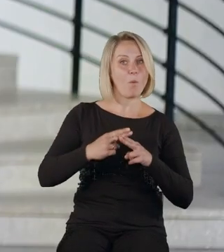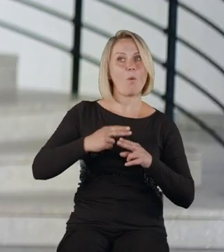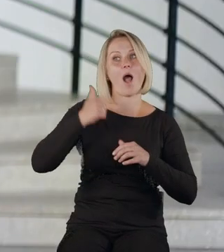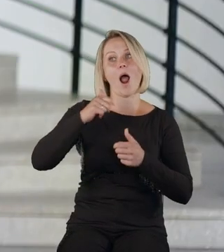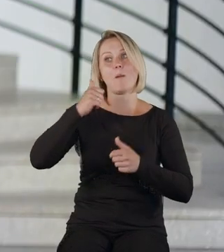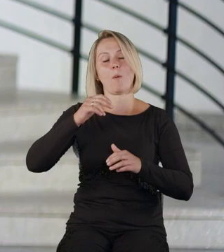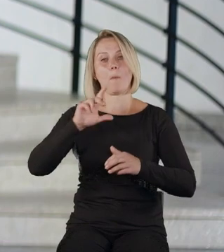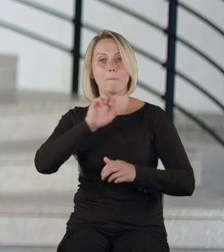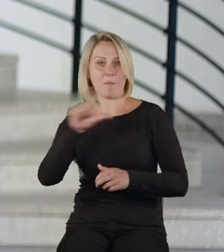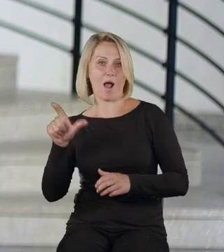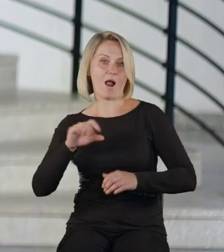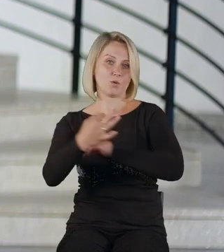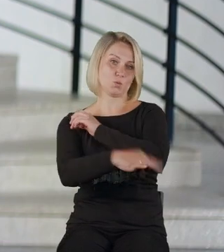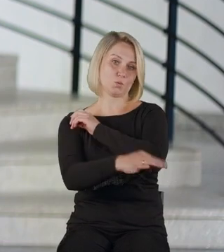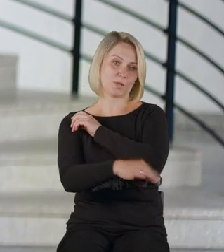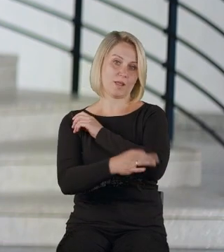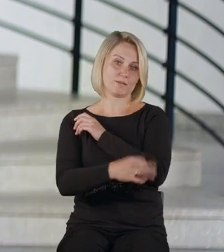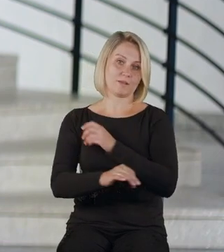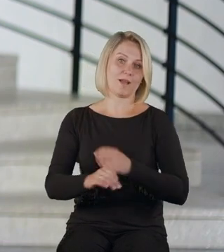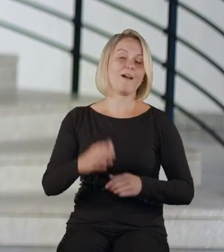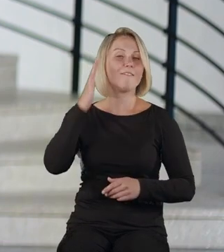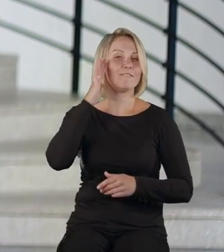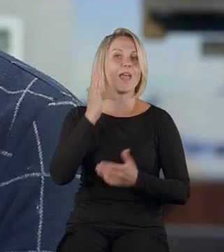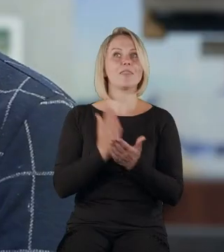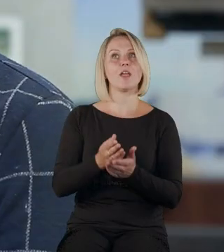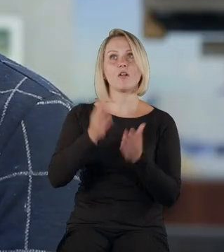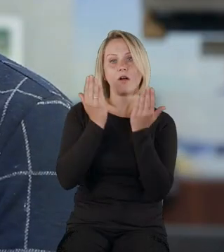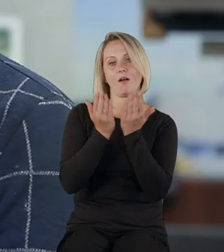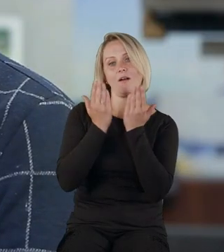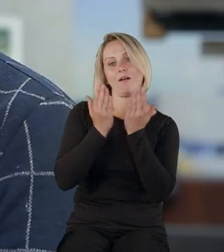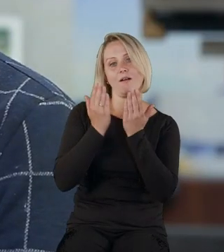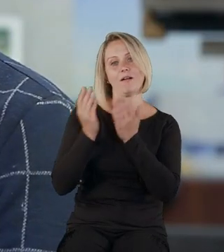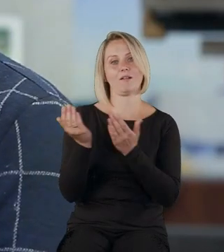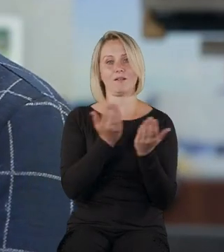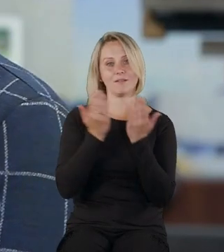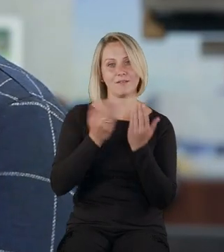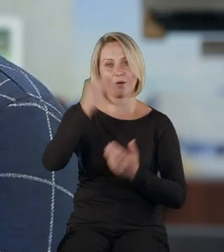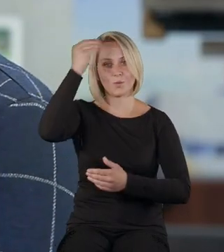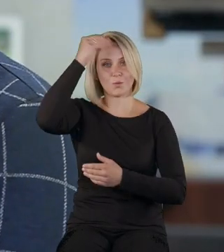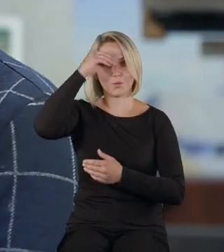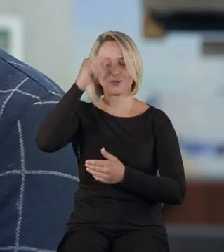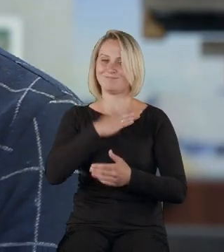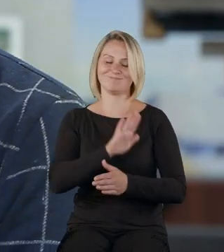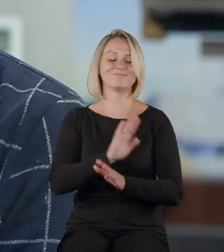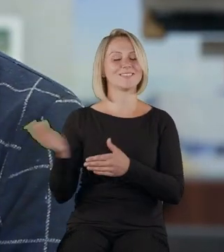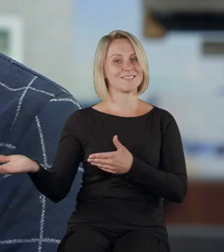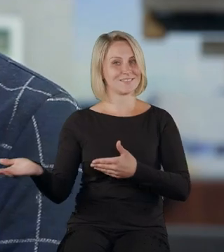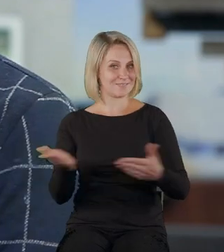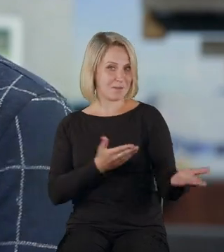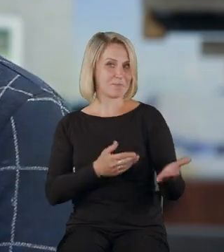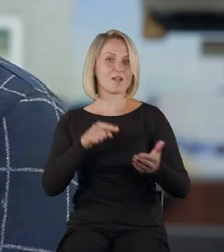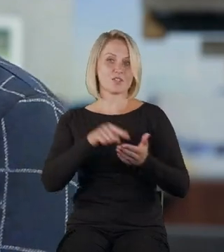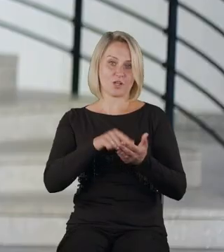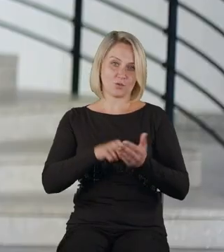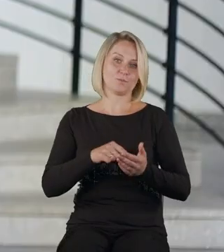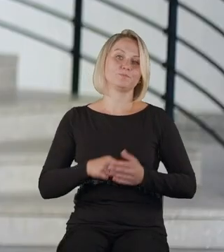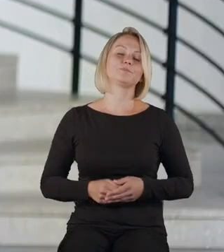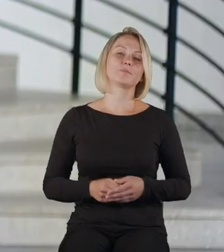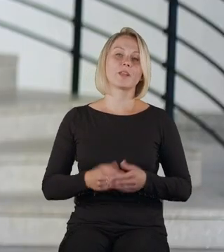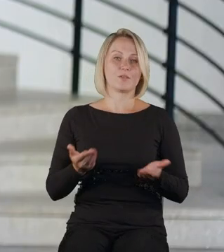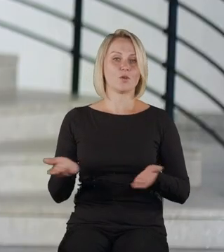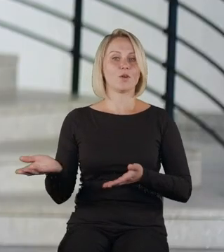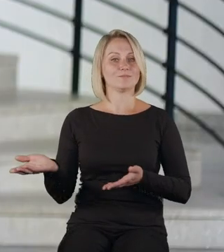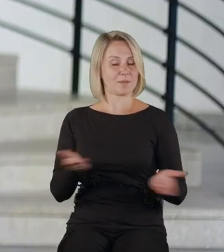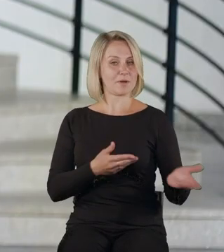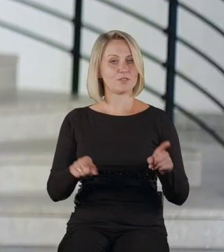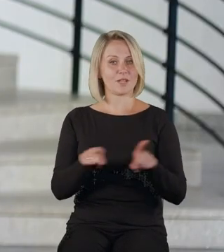Studenta. Ponieważ nie samym studiowaniem student powinien żyć, serdecznie zapraszamy właśnie Was na te wydarzenia. Serdecznie